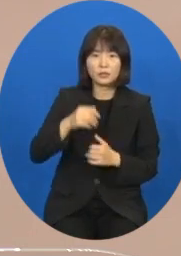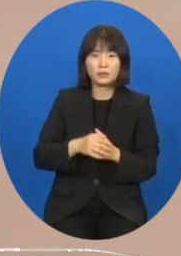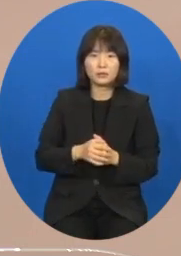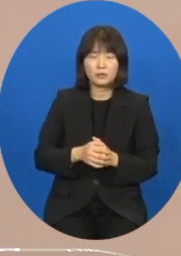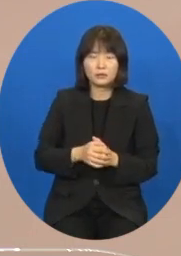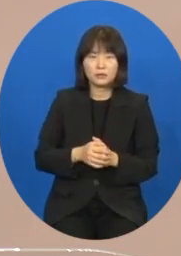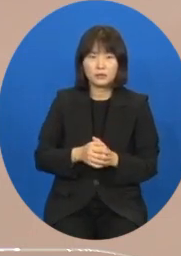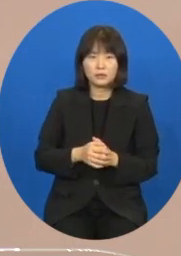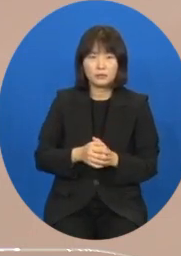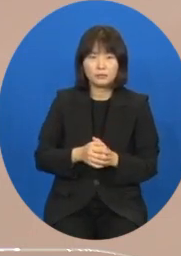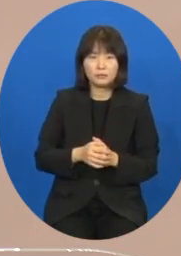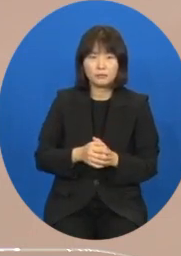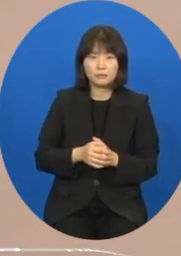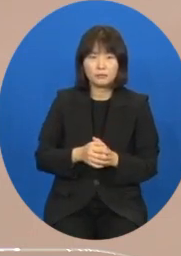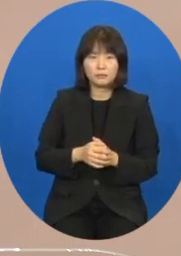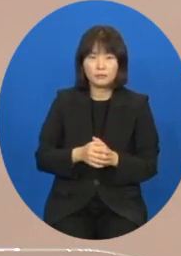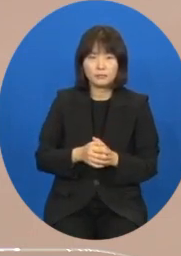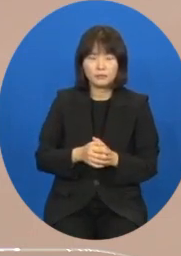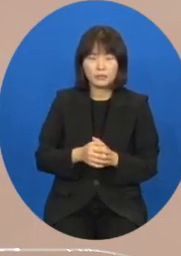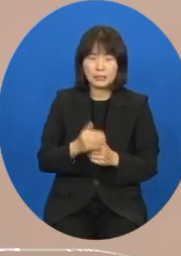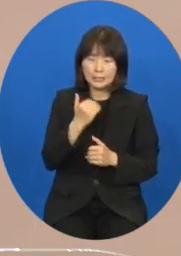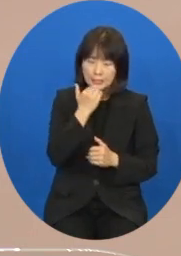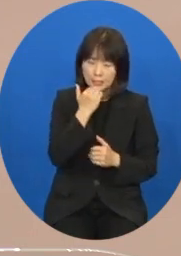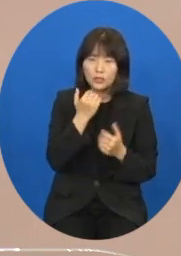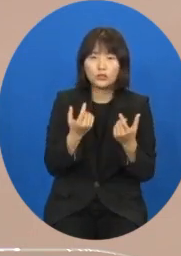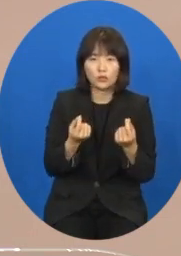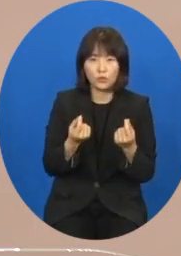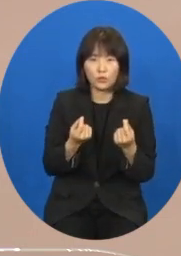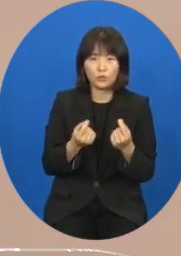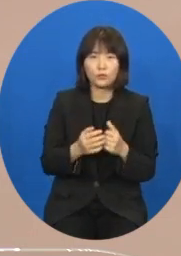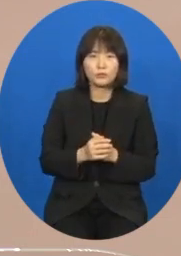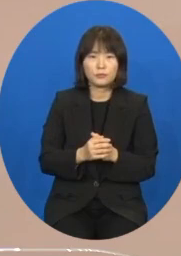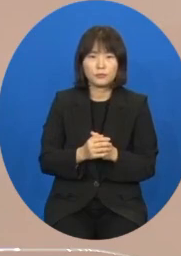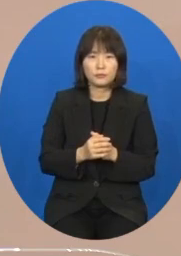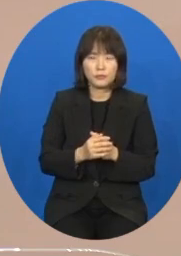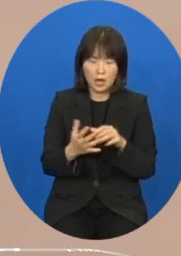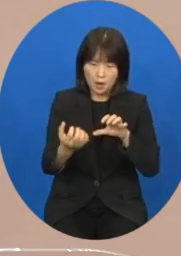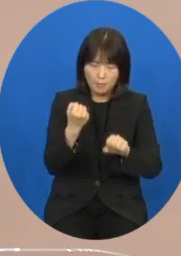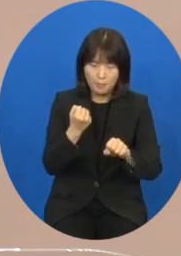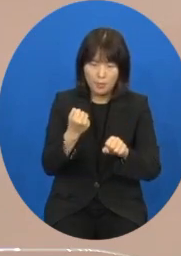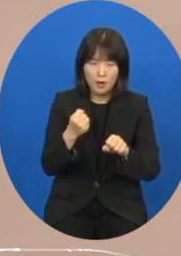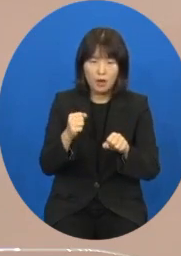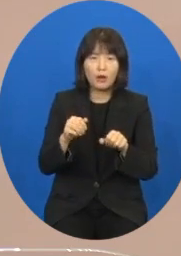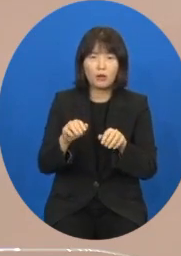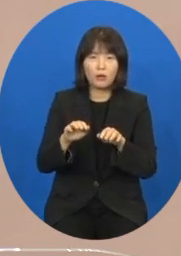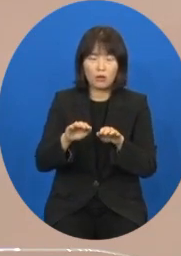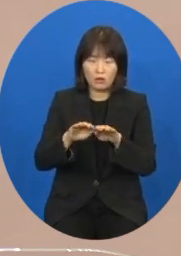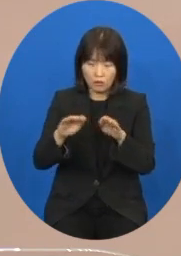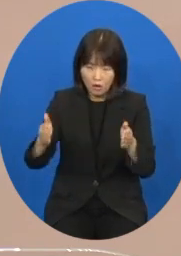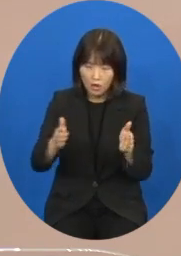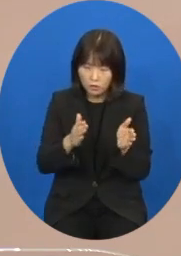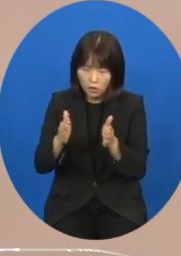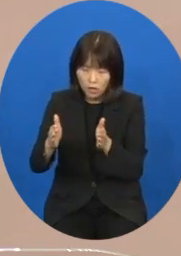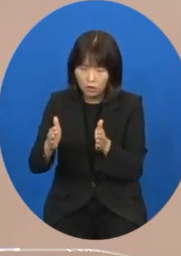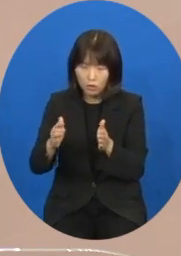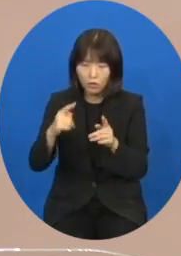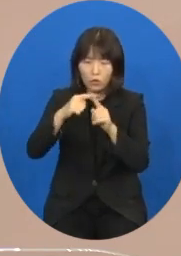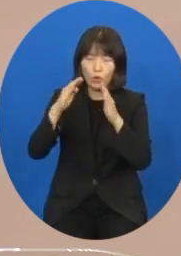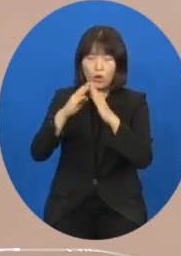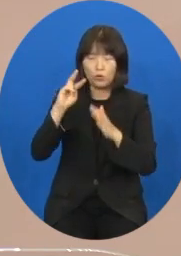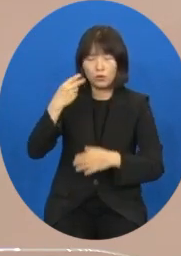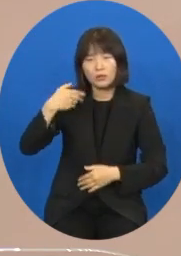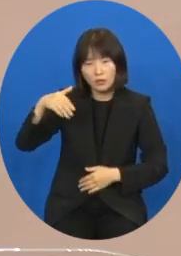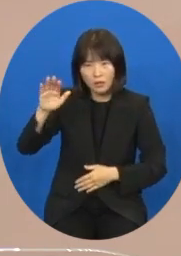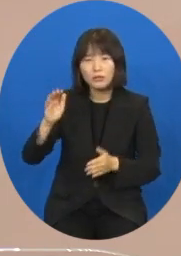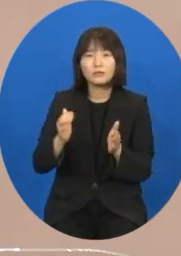생각 안 하고 마치 기다리셨다는 듯이 그냥 그 좌판을 정리하고 다시 교회로 돌아오셨어요.